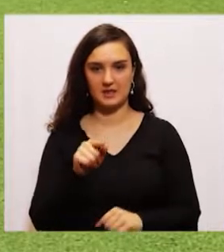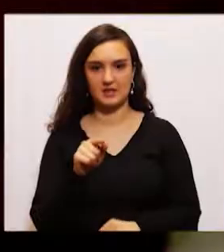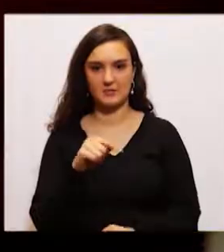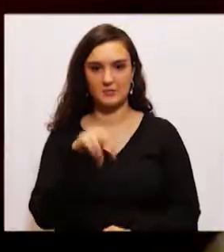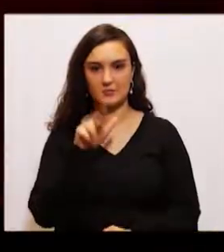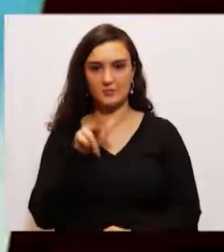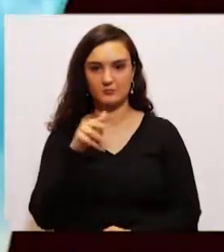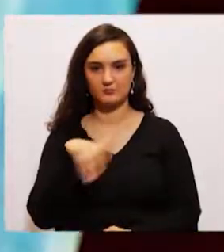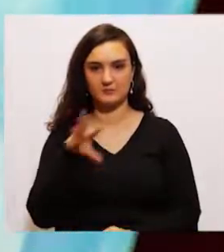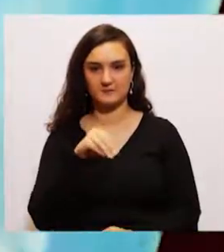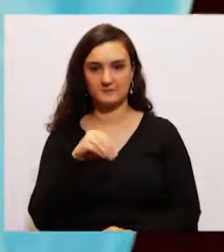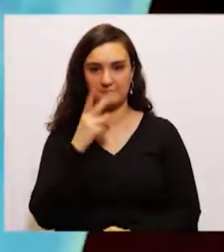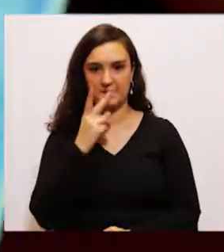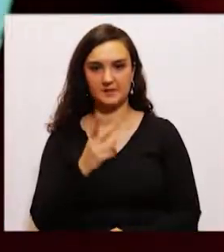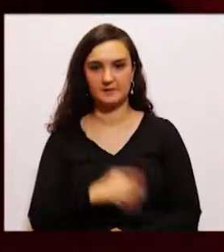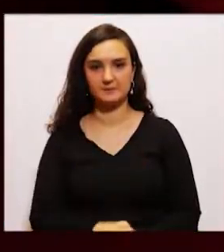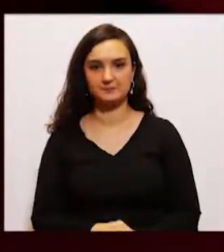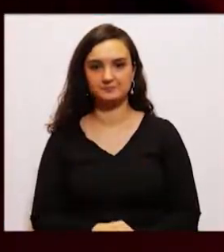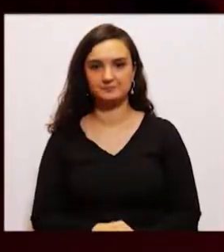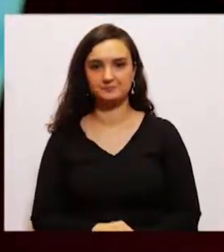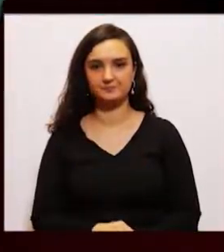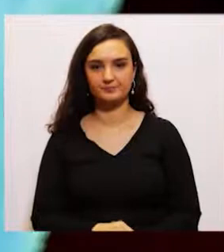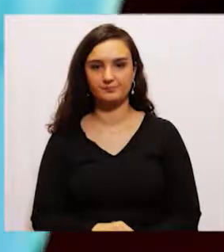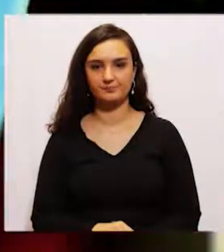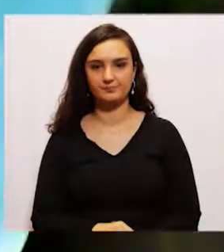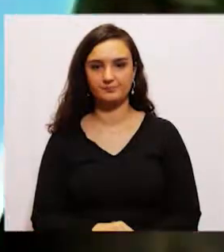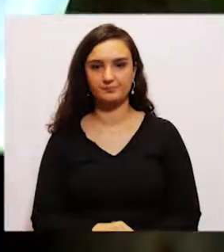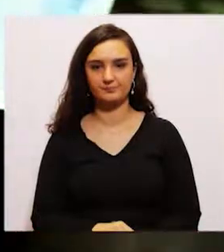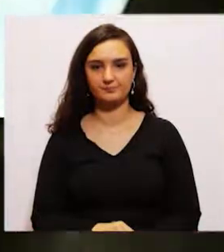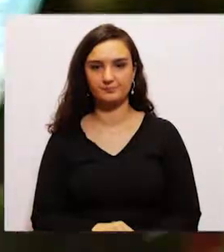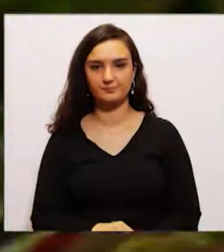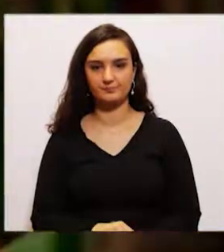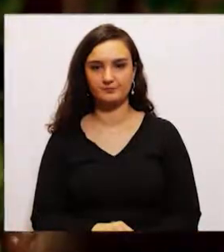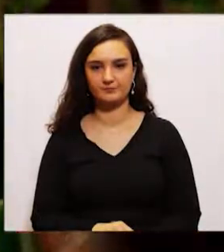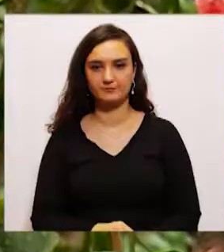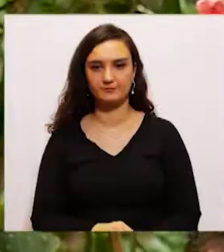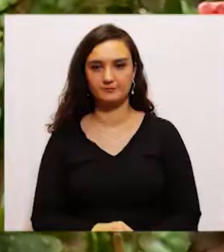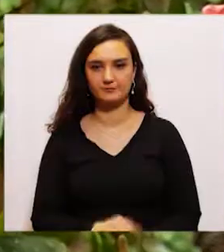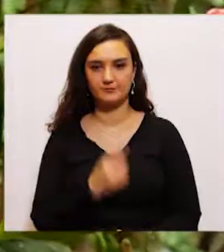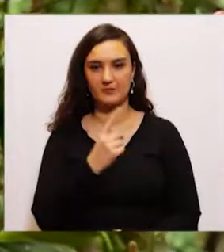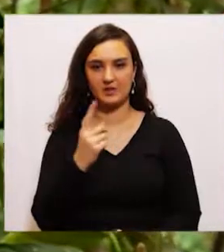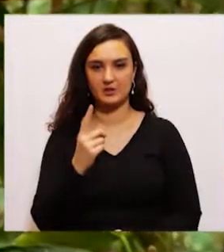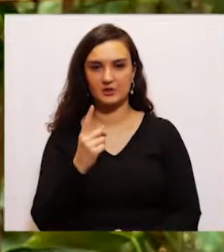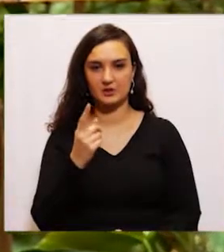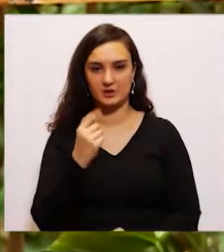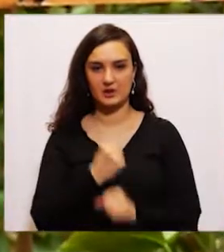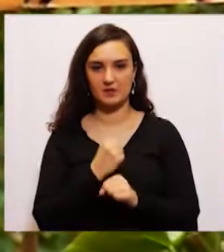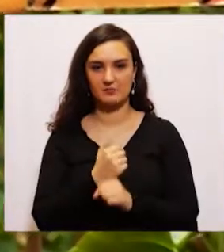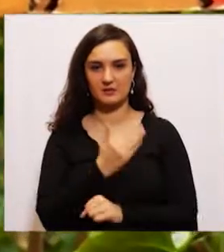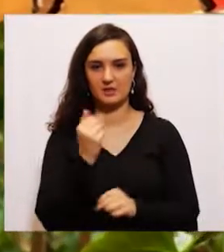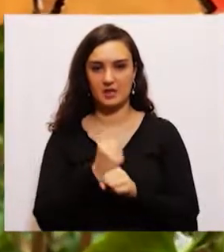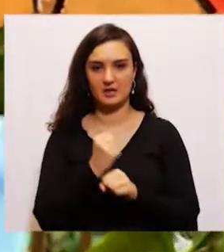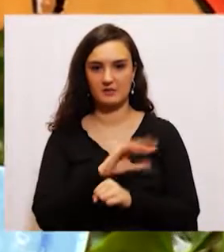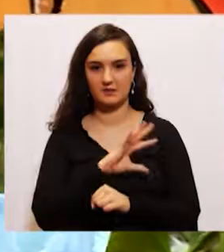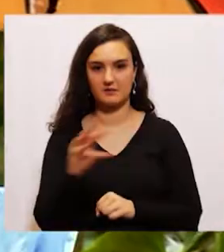მოაყოლა ნახეთ ეს არის ჩემთვის ერთ-ერთი შედევრი, რომელსაც აკეთებთ თქვენ